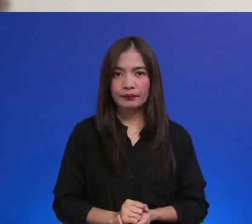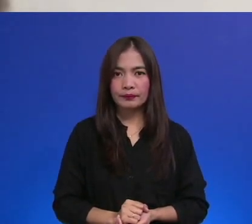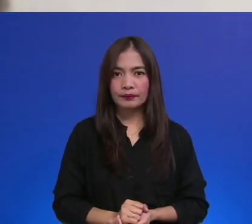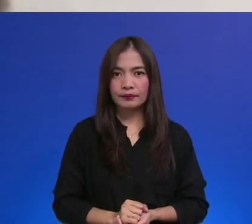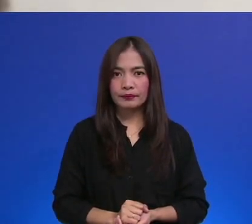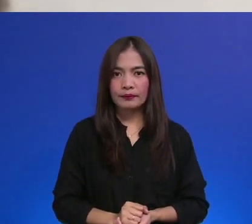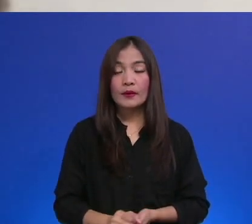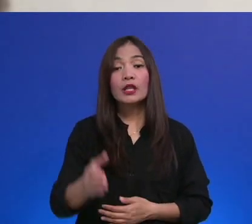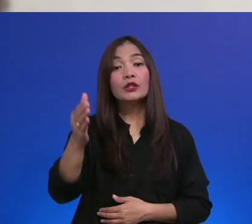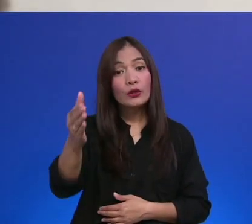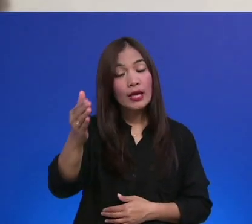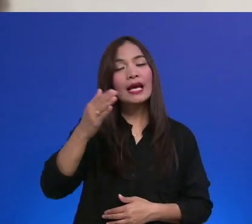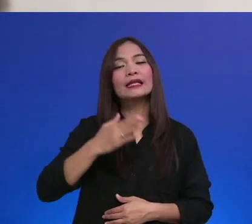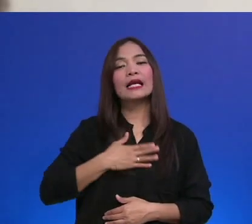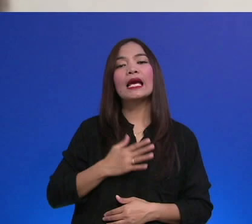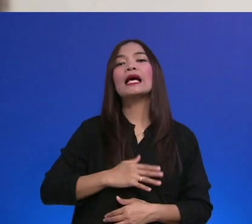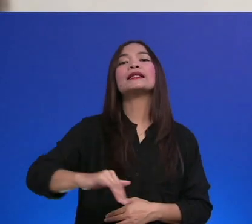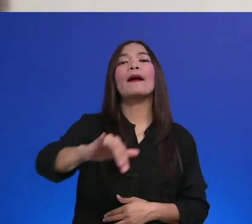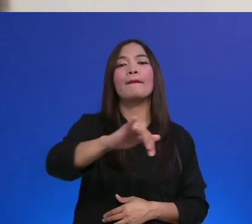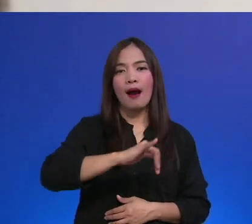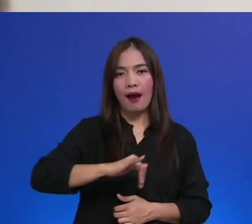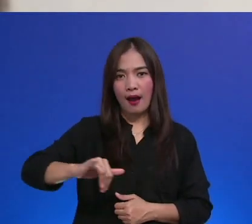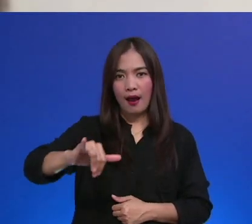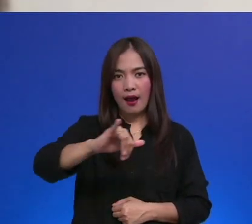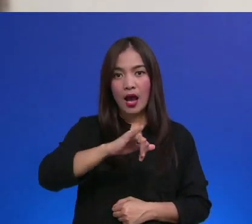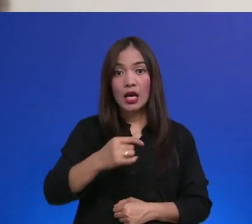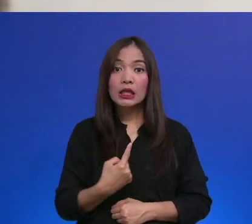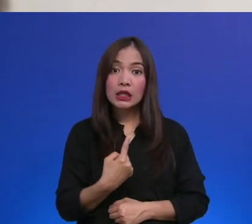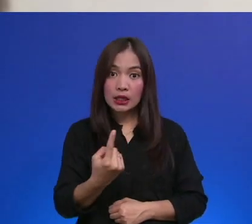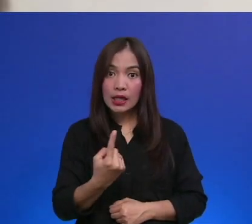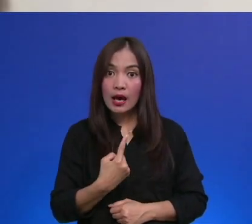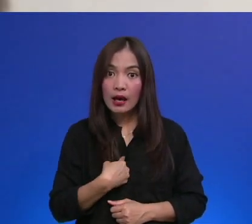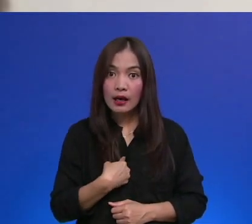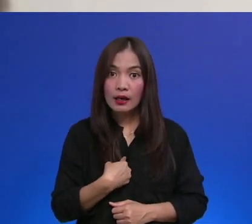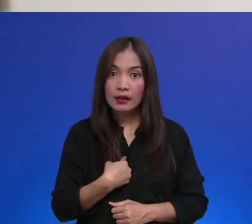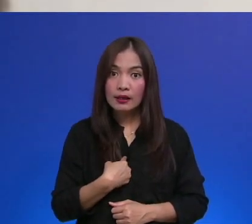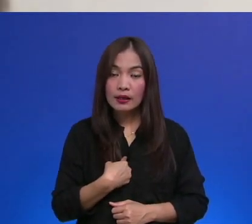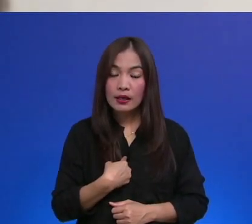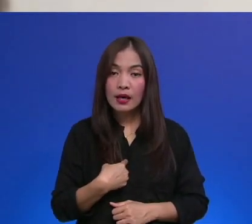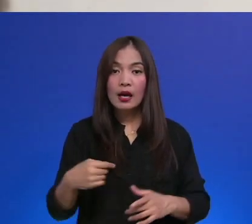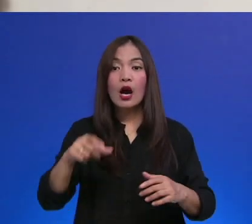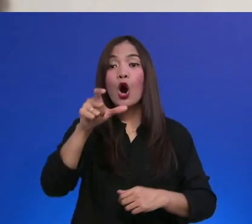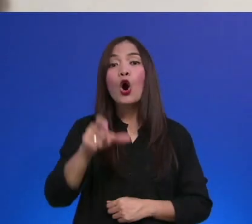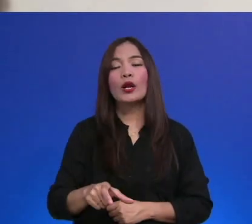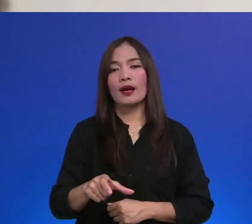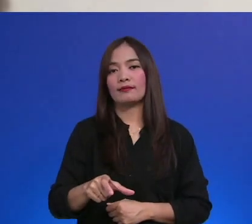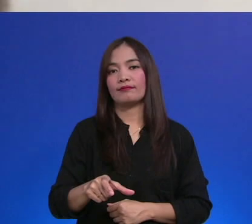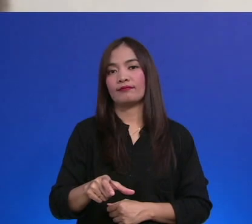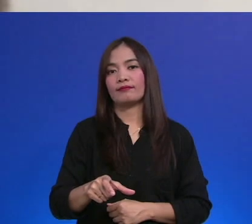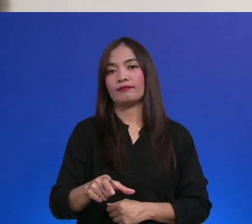saudara dan saya ini sama saudara kita ini manusia yang